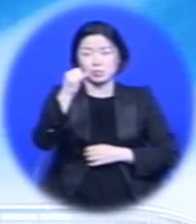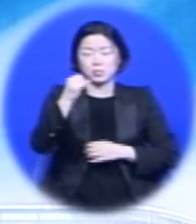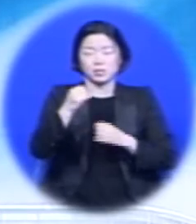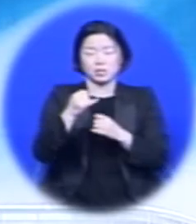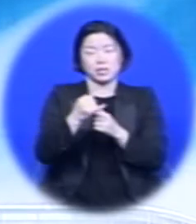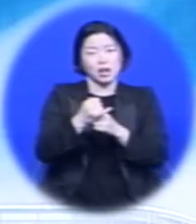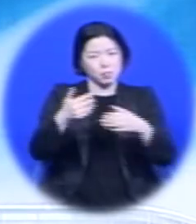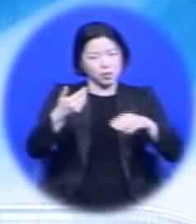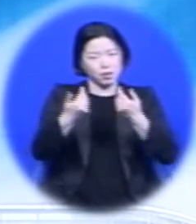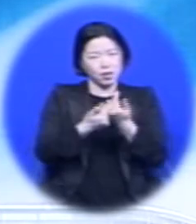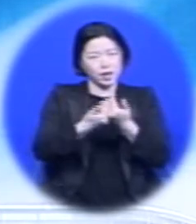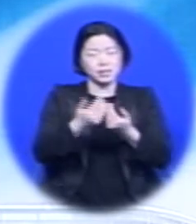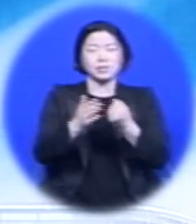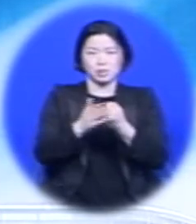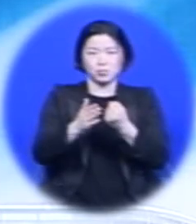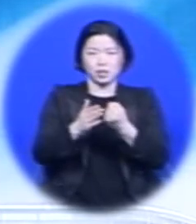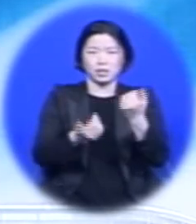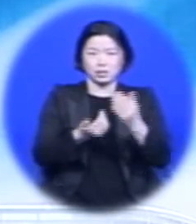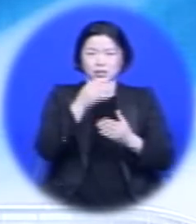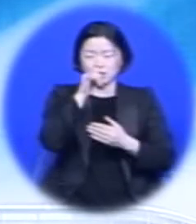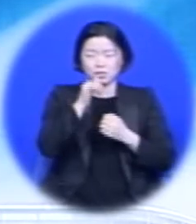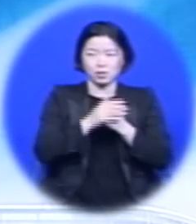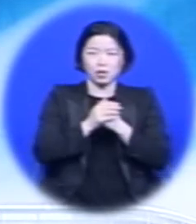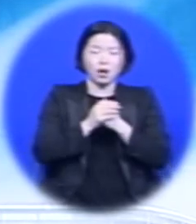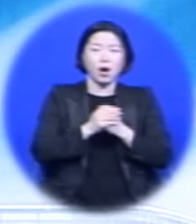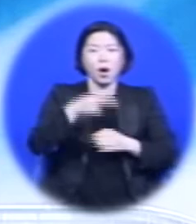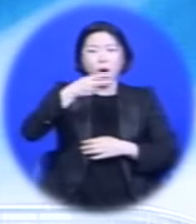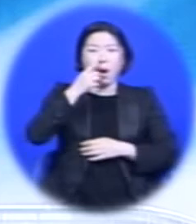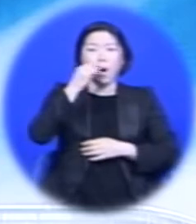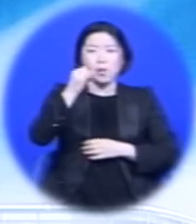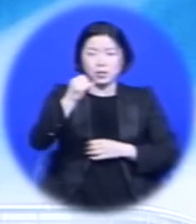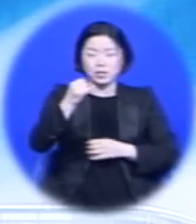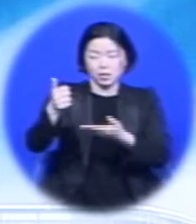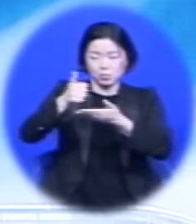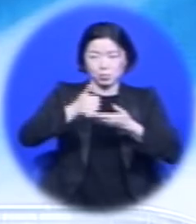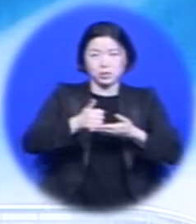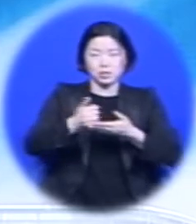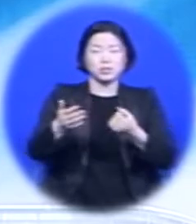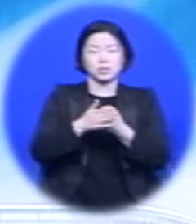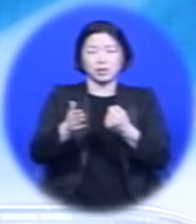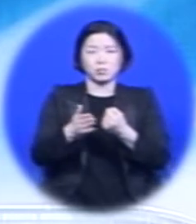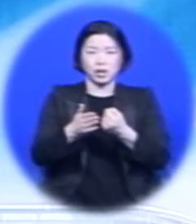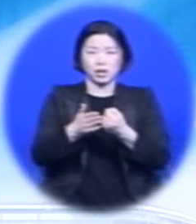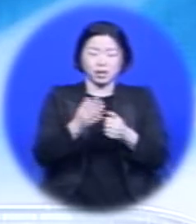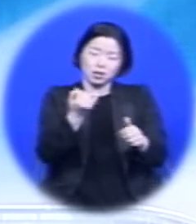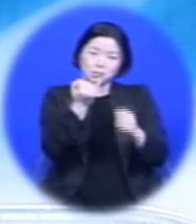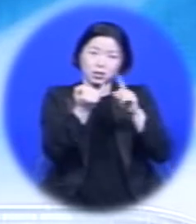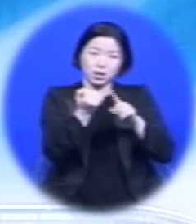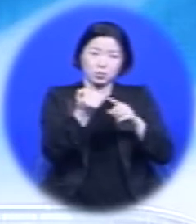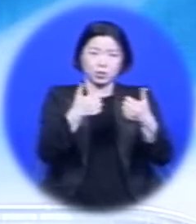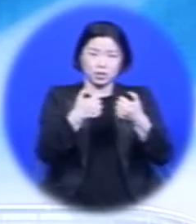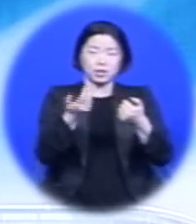어머니를 집에 모셔야 되는 문제로 아내와 의논을 했습니다. 아내도 동의는 했습니다. 그런데 어머니를 모시고 한